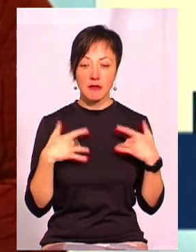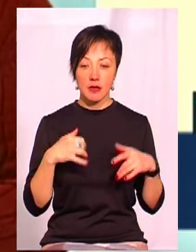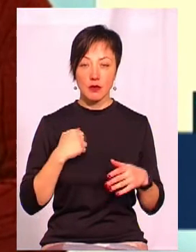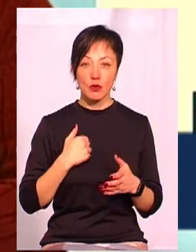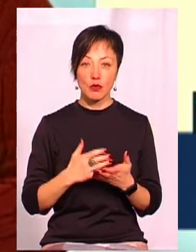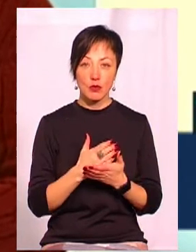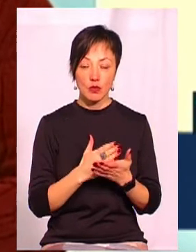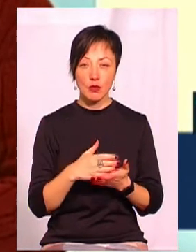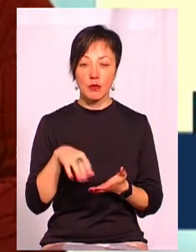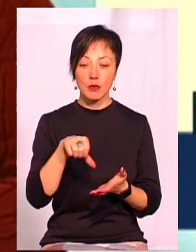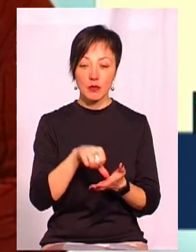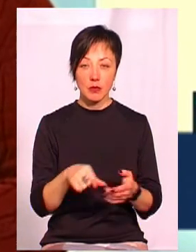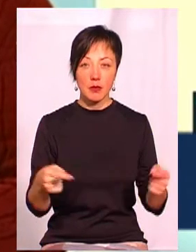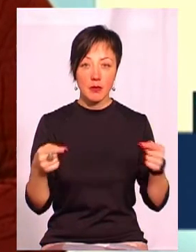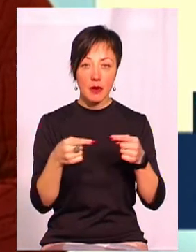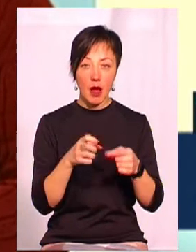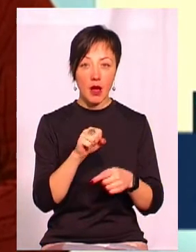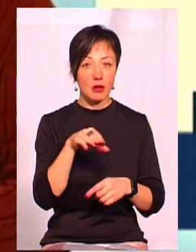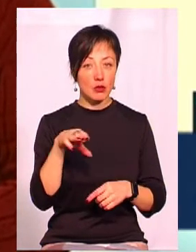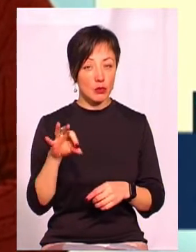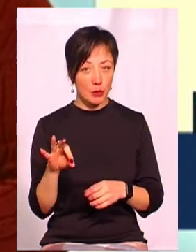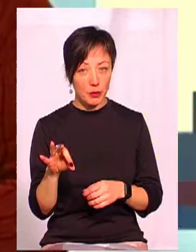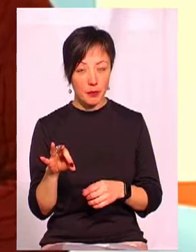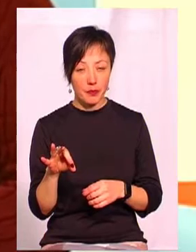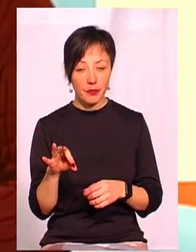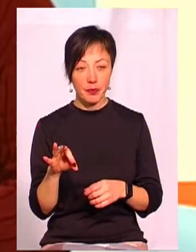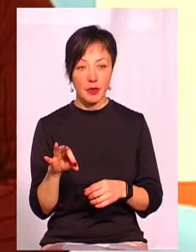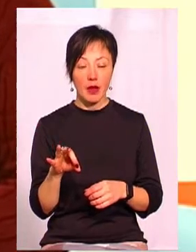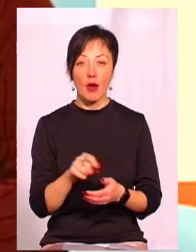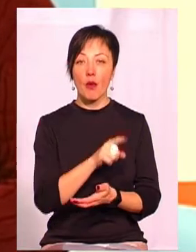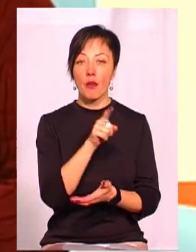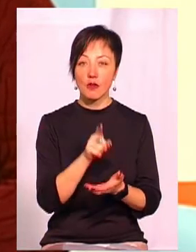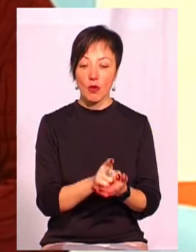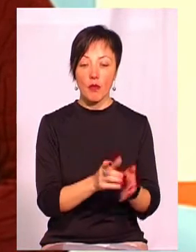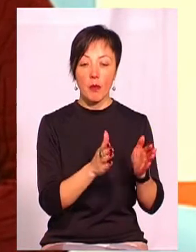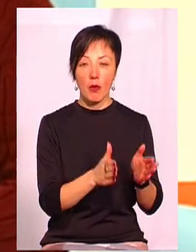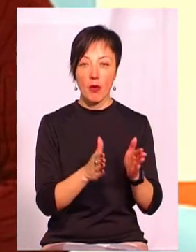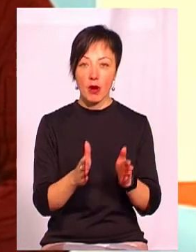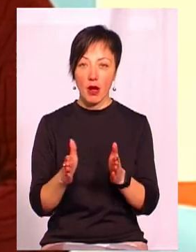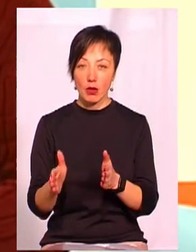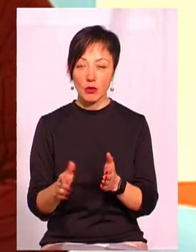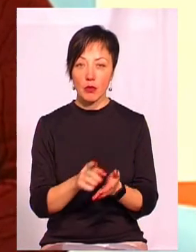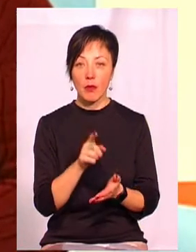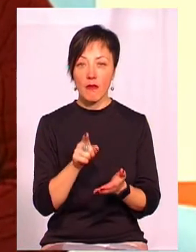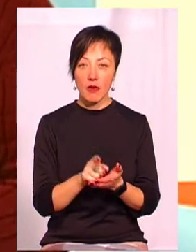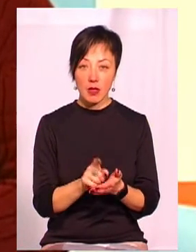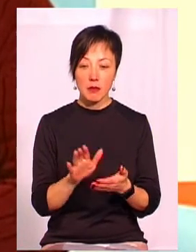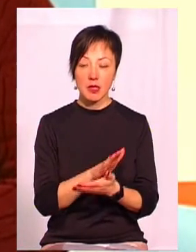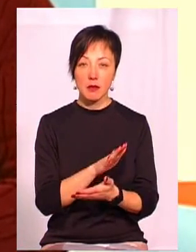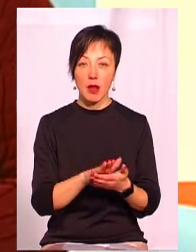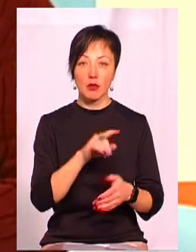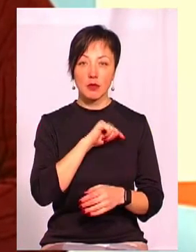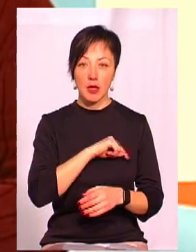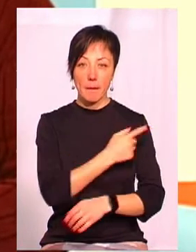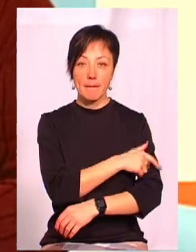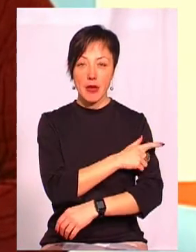військової служби, які брали безпосередньо участь в антитерористичній операції, в обов'язковому порядку повинні пройти безоплатну